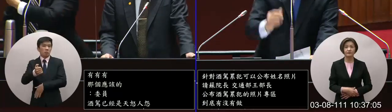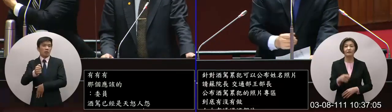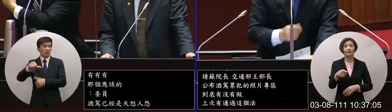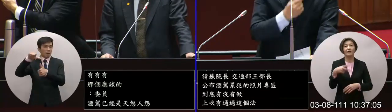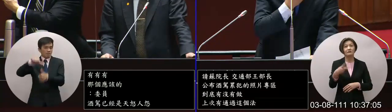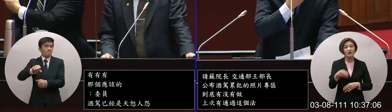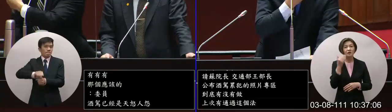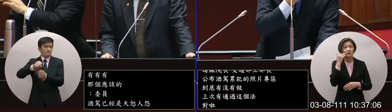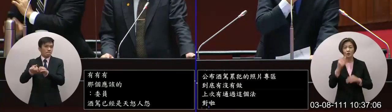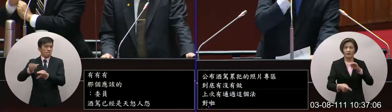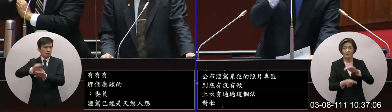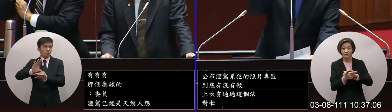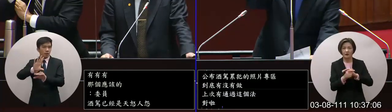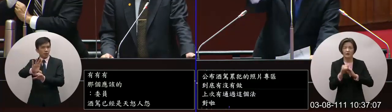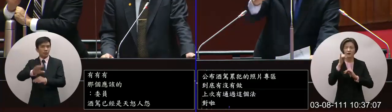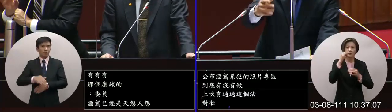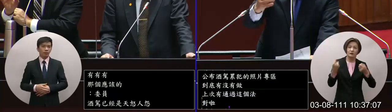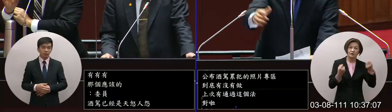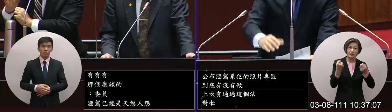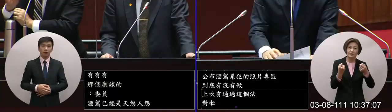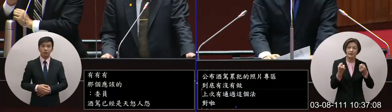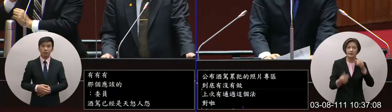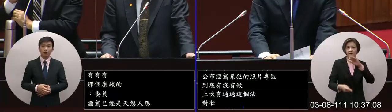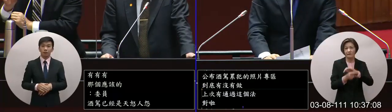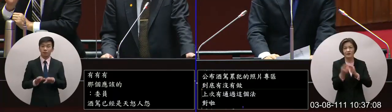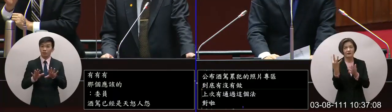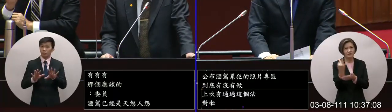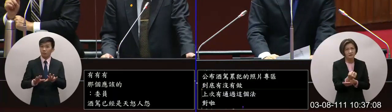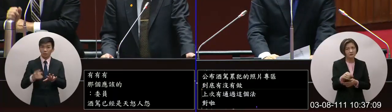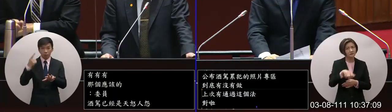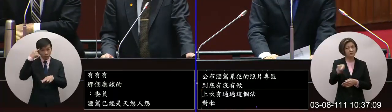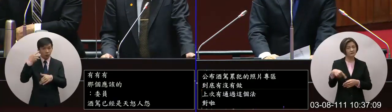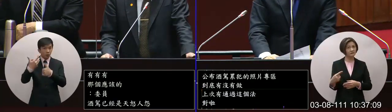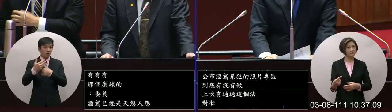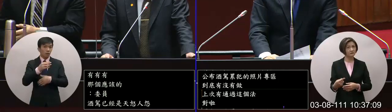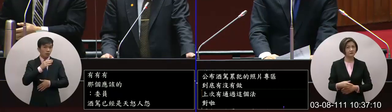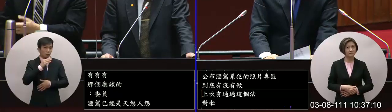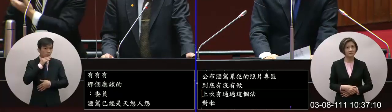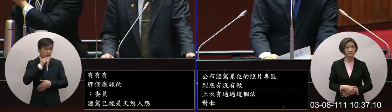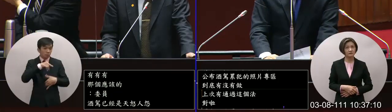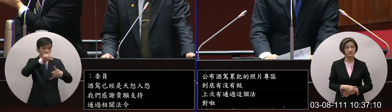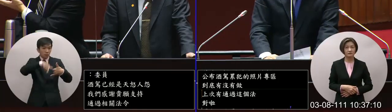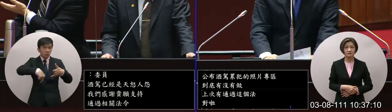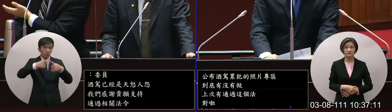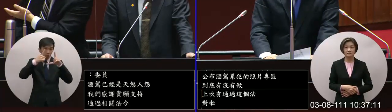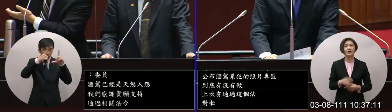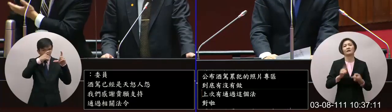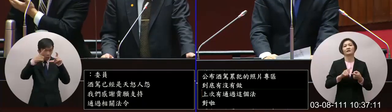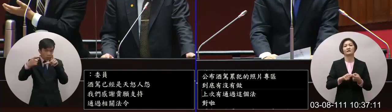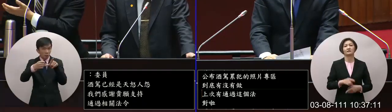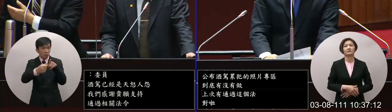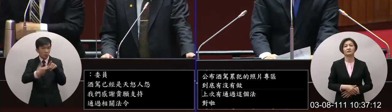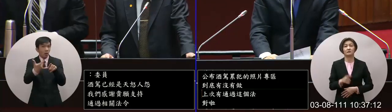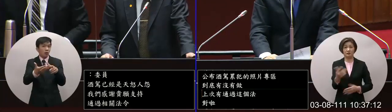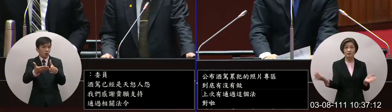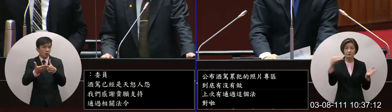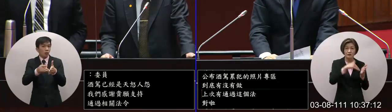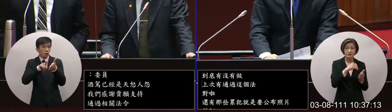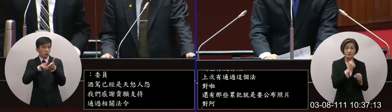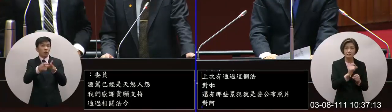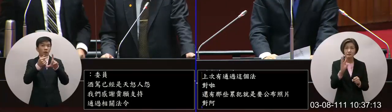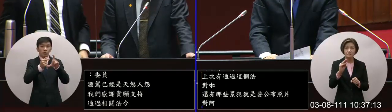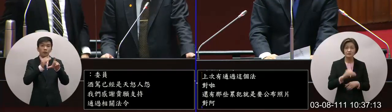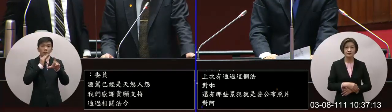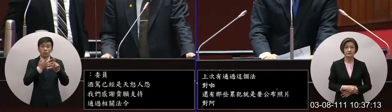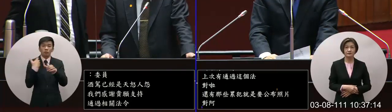有那些累犯，累犯就是要公布他的 现 金照片， 公布照片。专区， 对啊，他到底 部长给你报告。